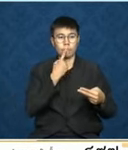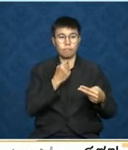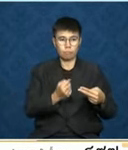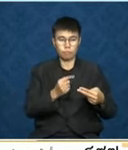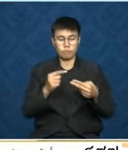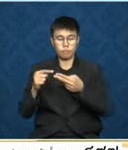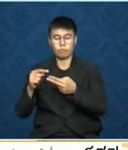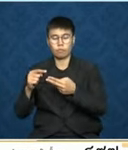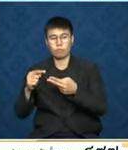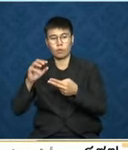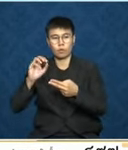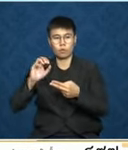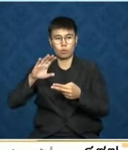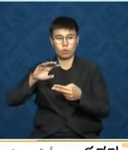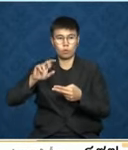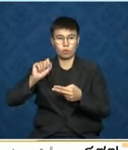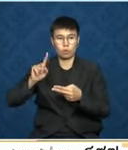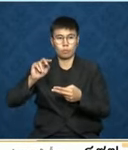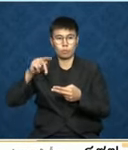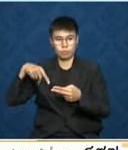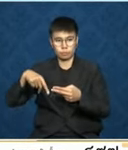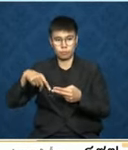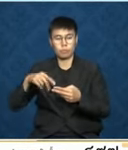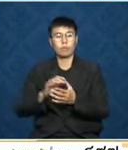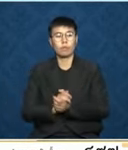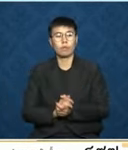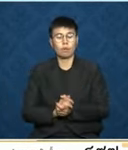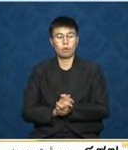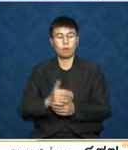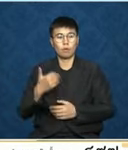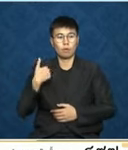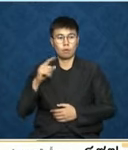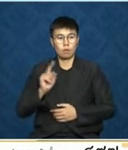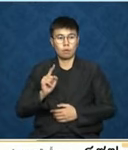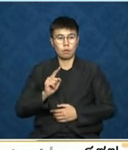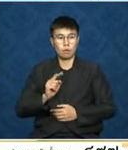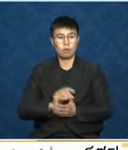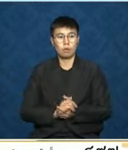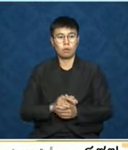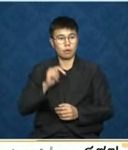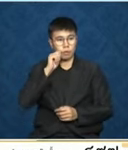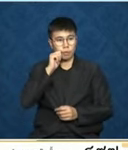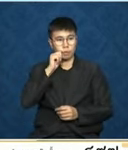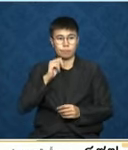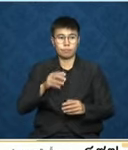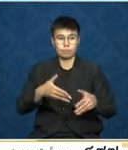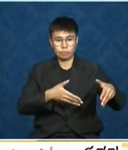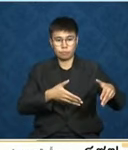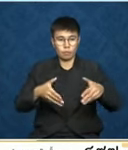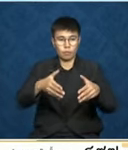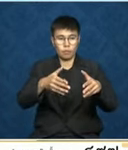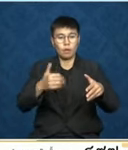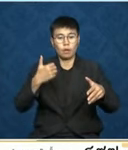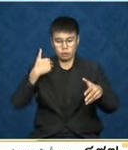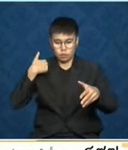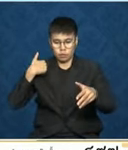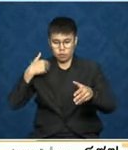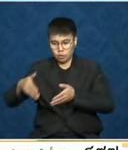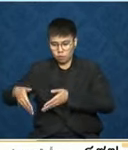จังหวัดน่านเป็นโครงการเรียงกล่องเกเบี้ยนลำนำน่านพร้อมทางเท้า